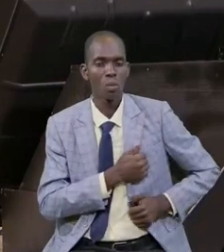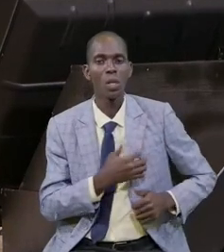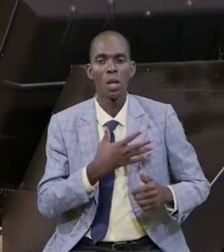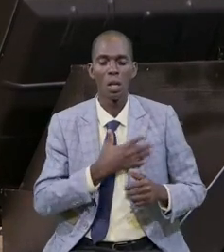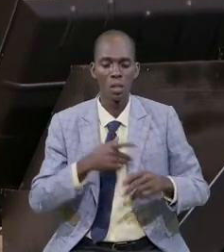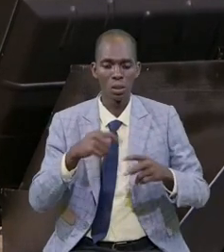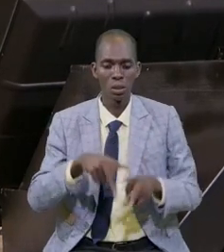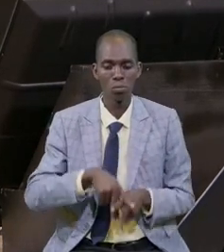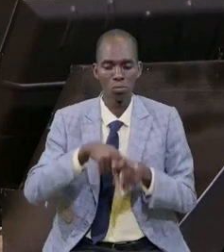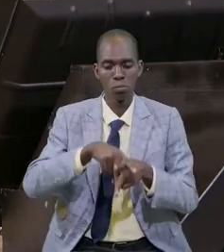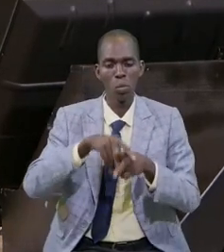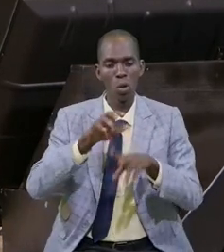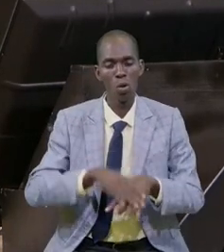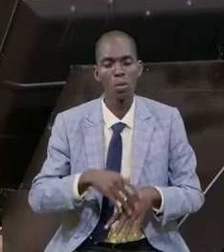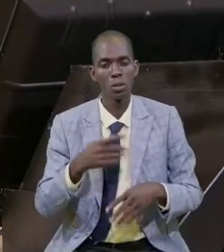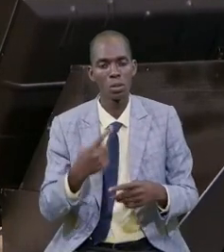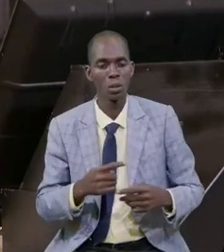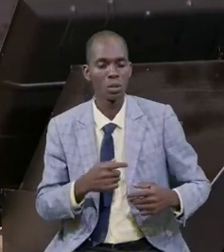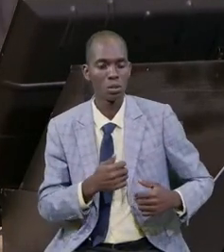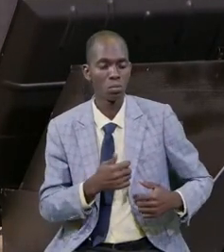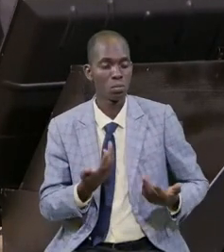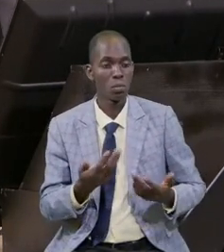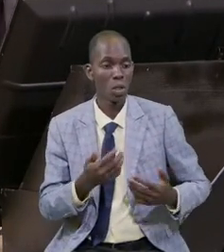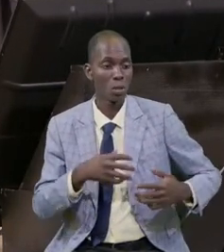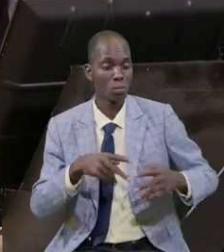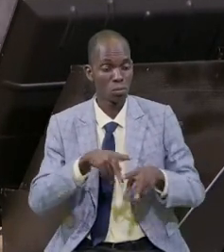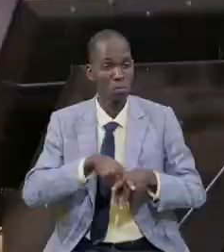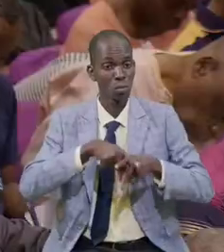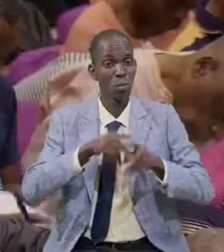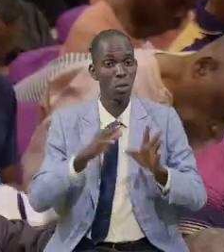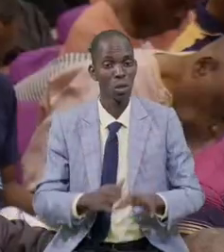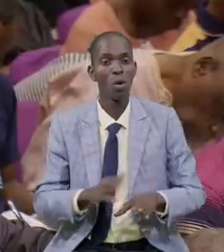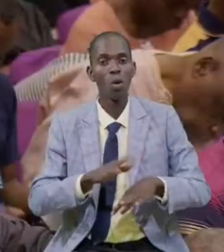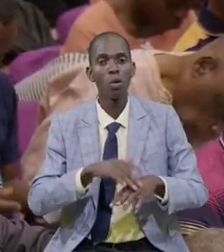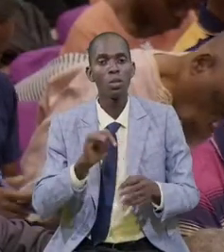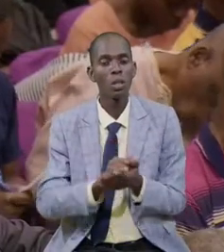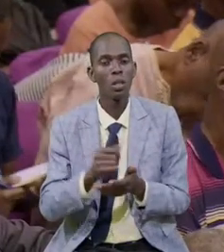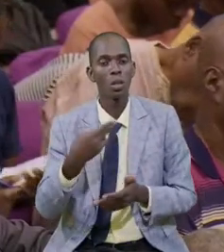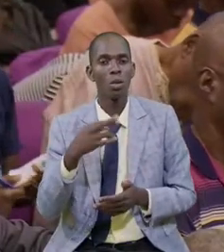chars d'Égypte et les cavaliers, tous sont péris. Verset 11.